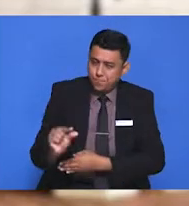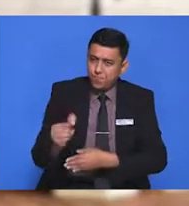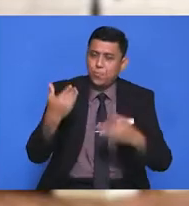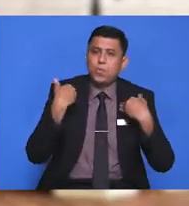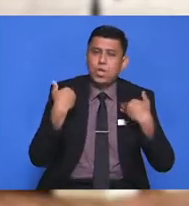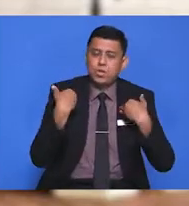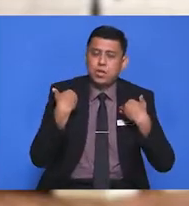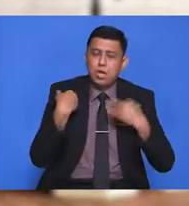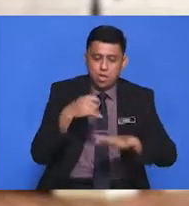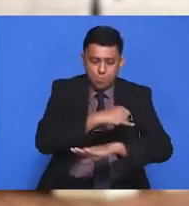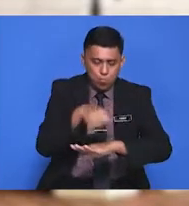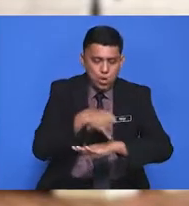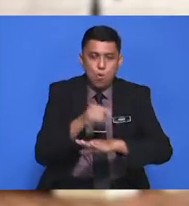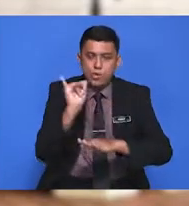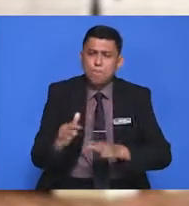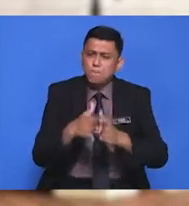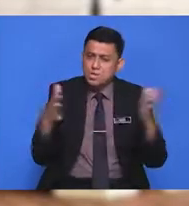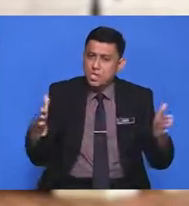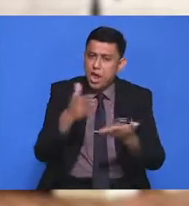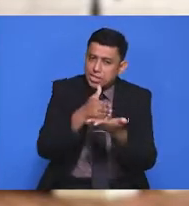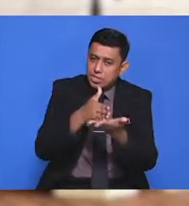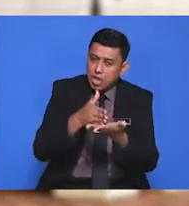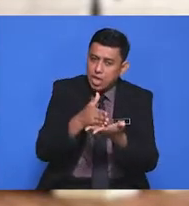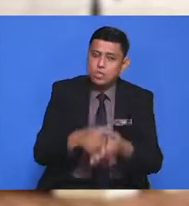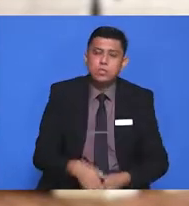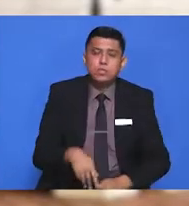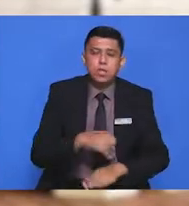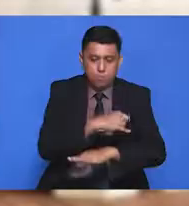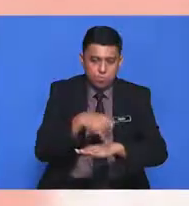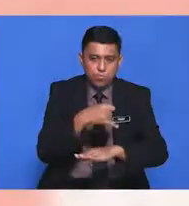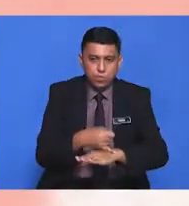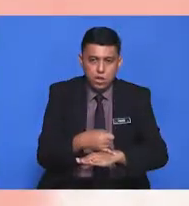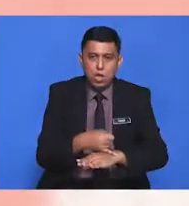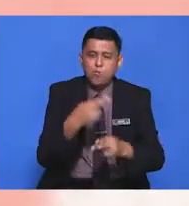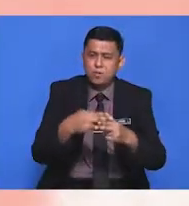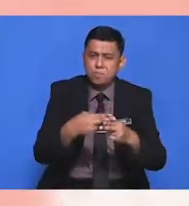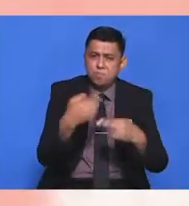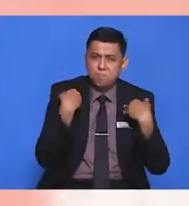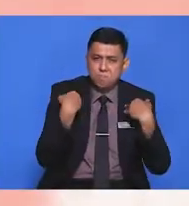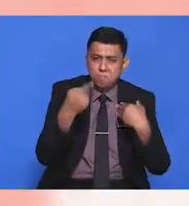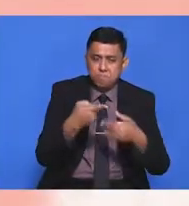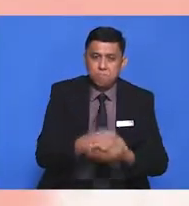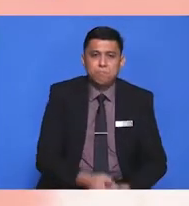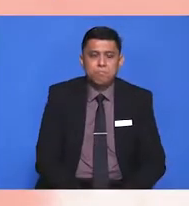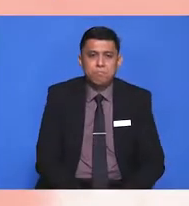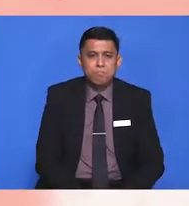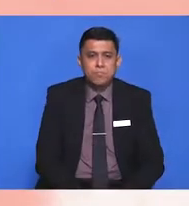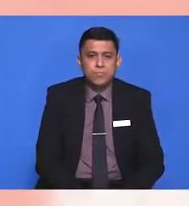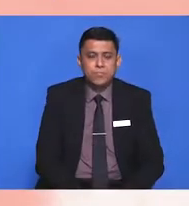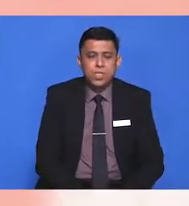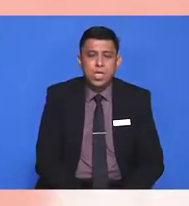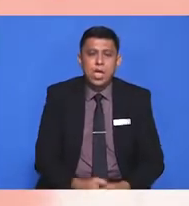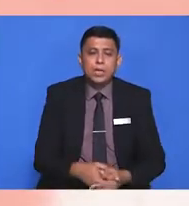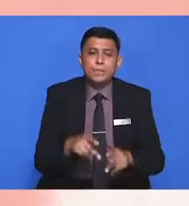pulau yang besar di tengah-tengahnya. Pulau itu dinamakan Pulau Samosir. Kepentingan utama Danau Toba adalah